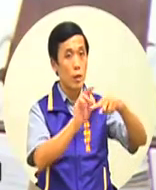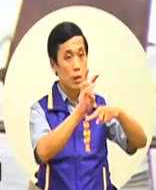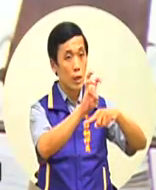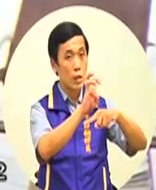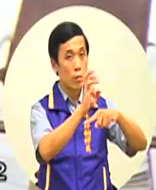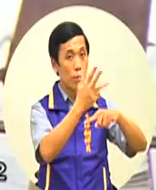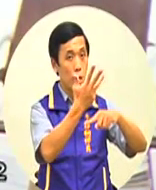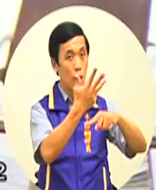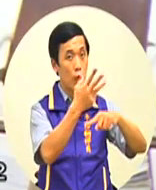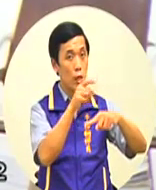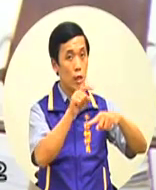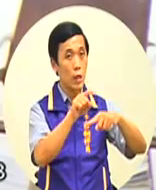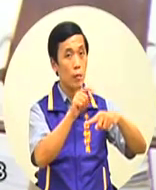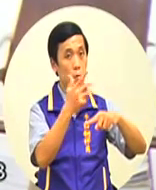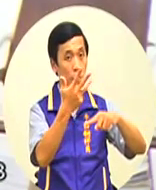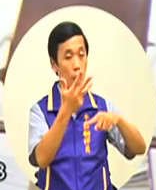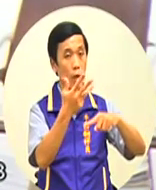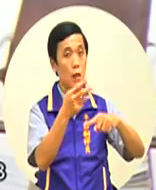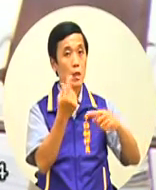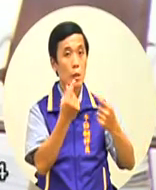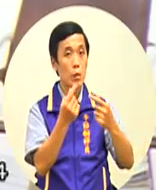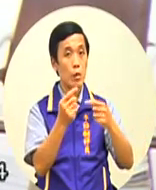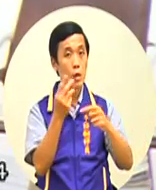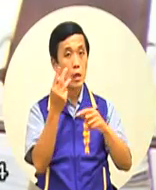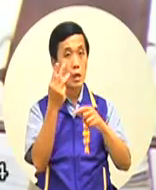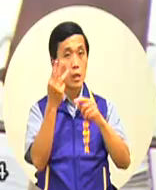30.8%哦，等于3.2个哈，